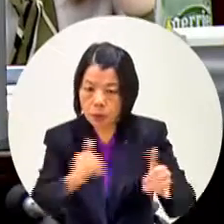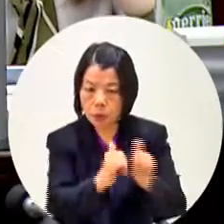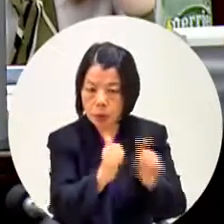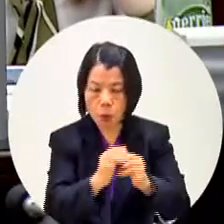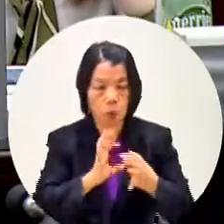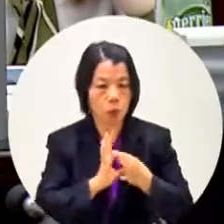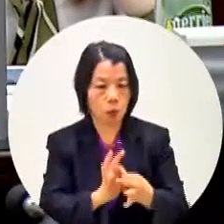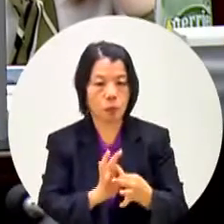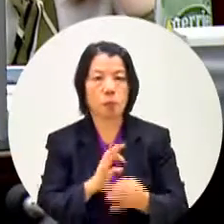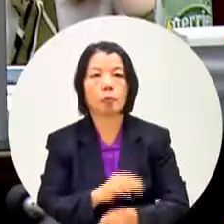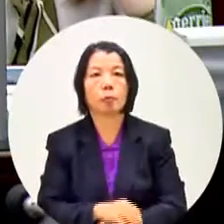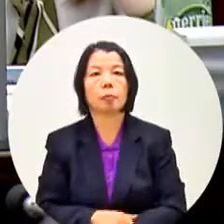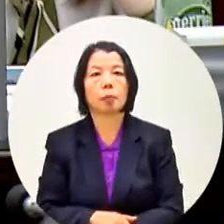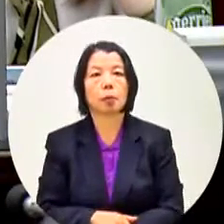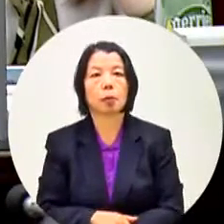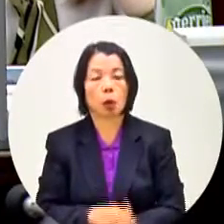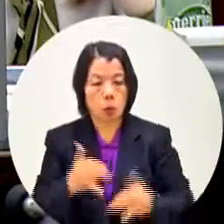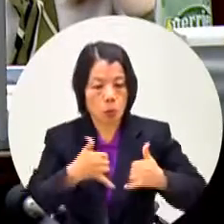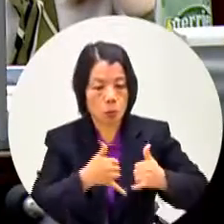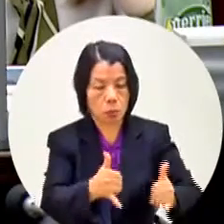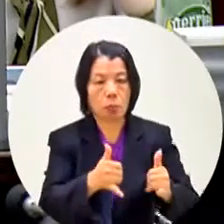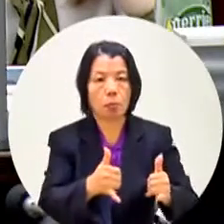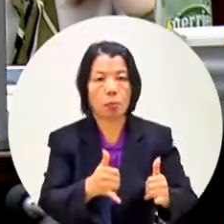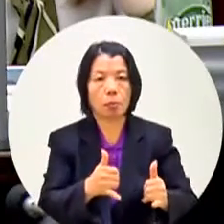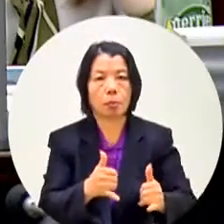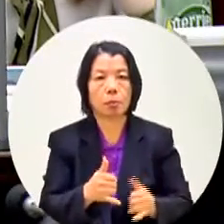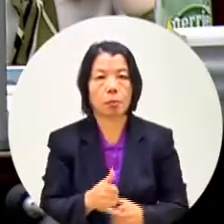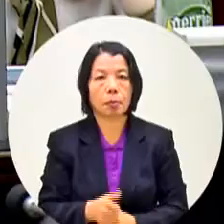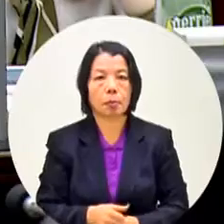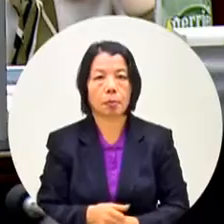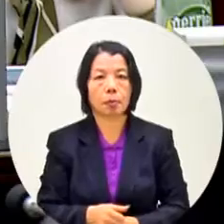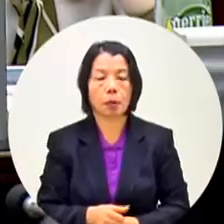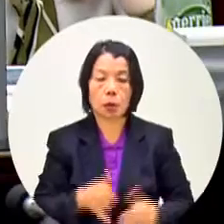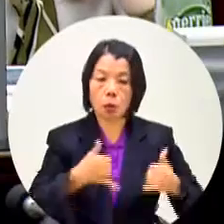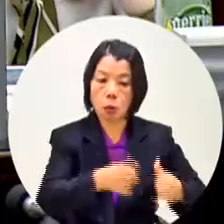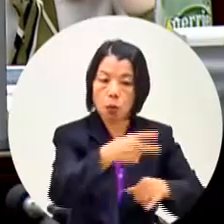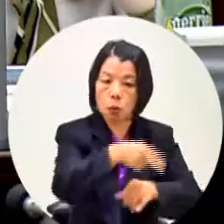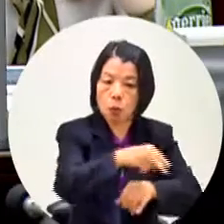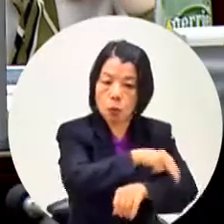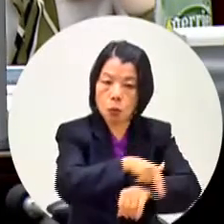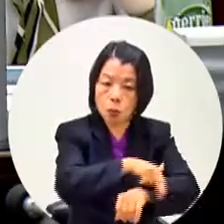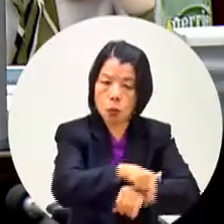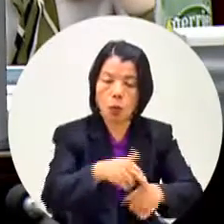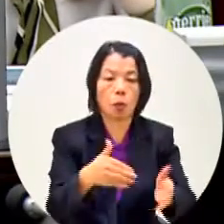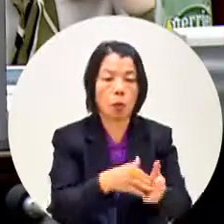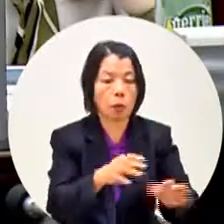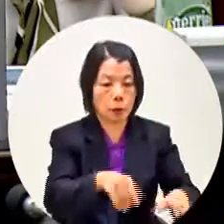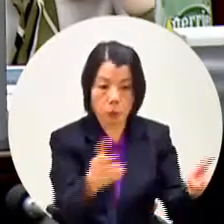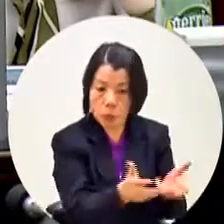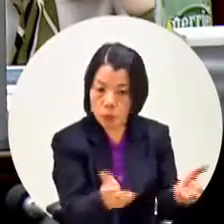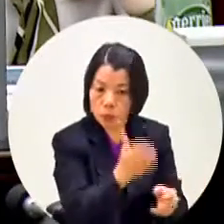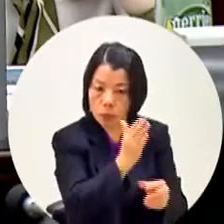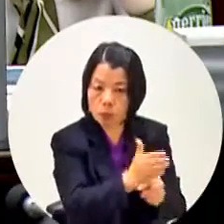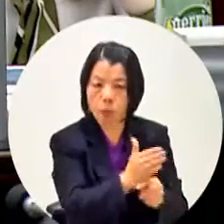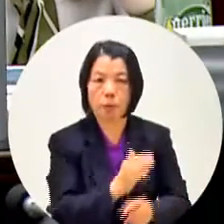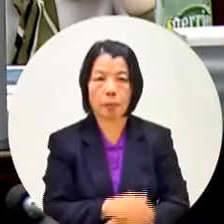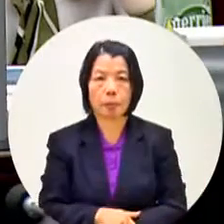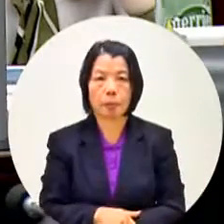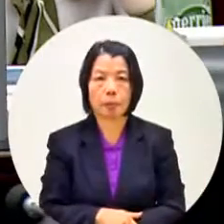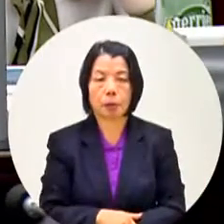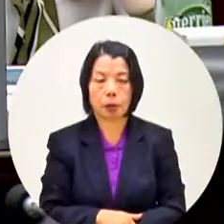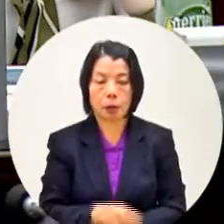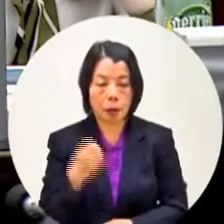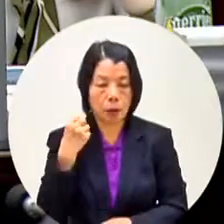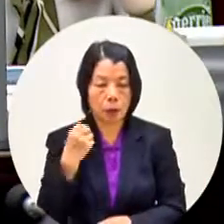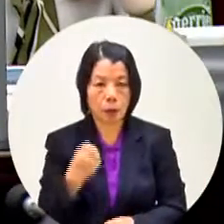所以我们冈山区的居民都非常的欢迎，而且也非常的期待。那现在整个用地整平啊，还有那个